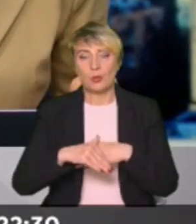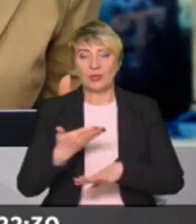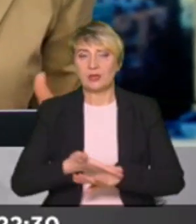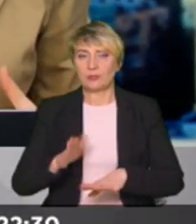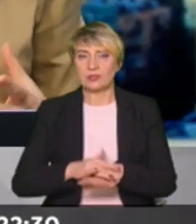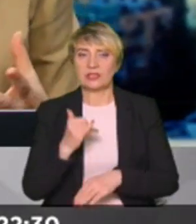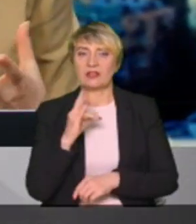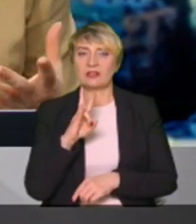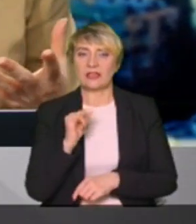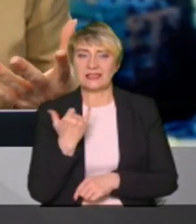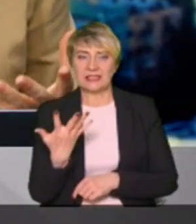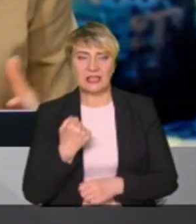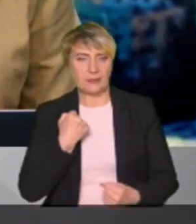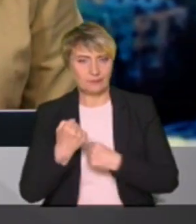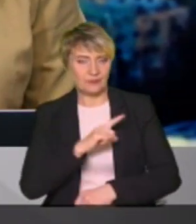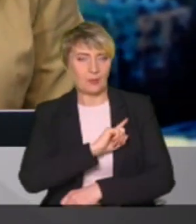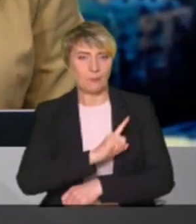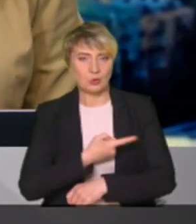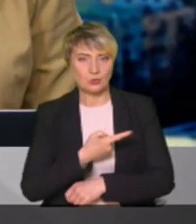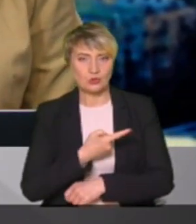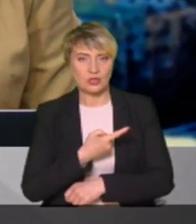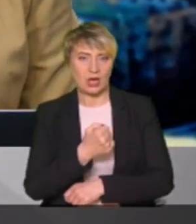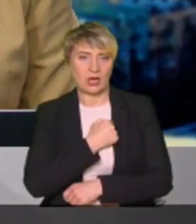потужна армія? Взагалі розшифруйте, що це означає.